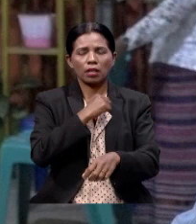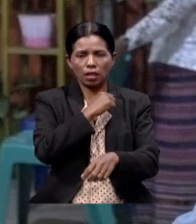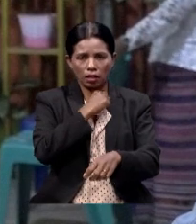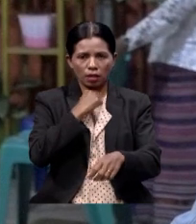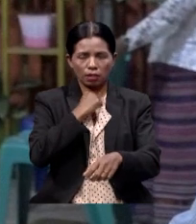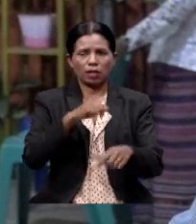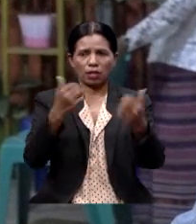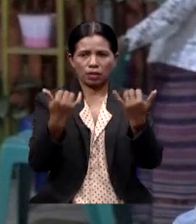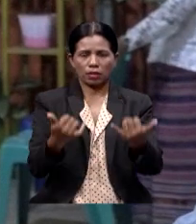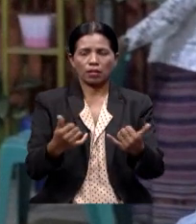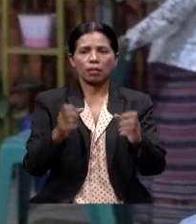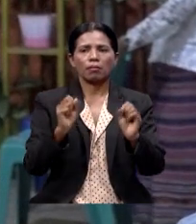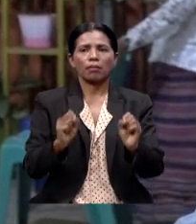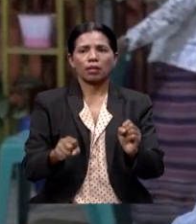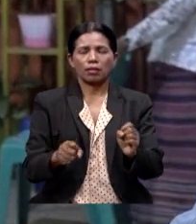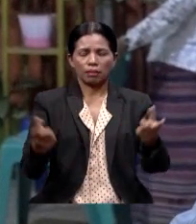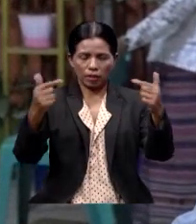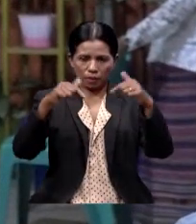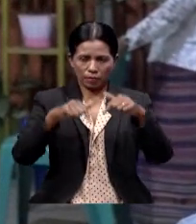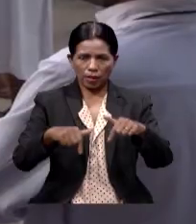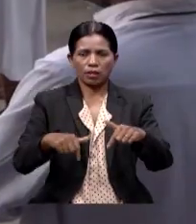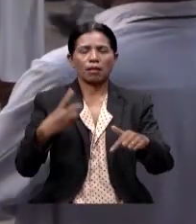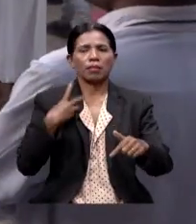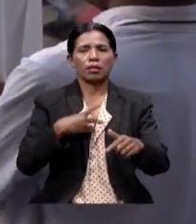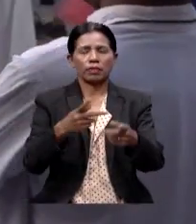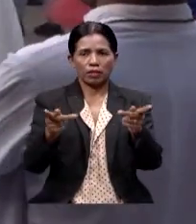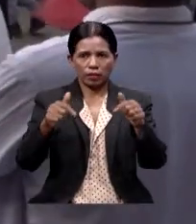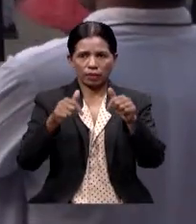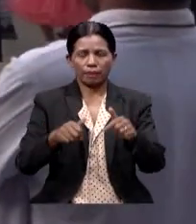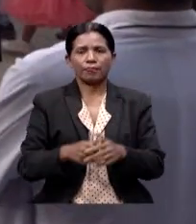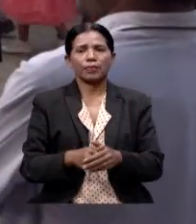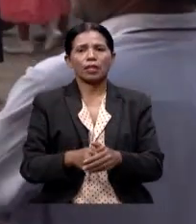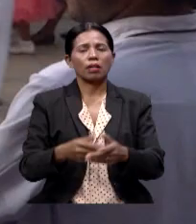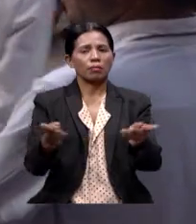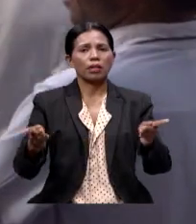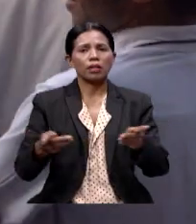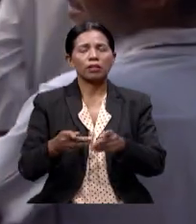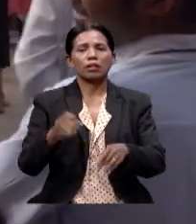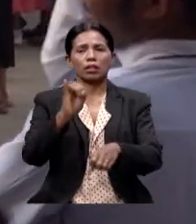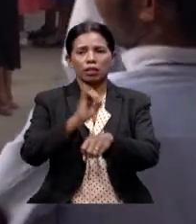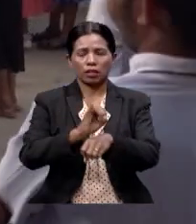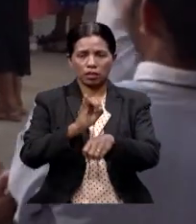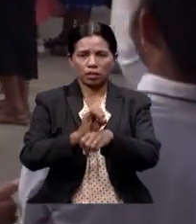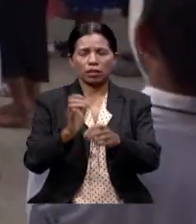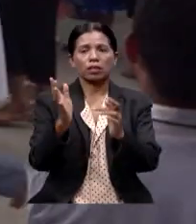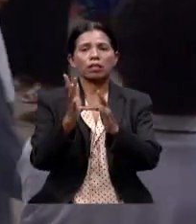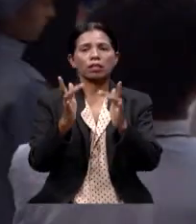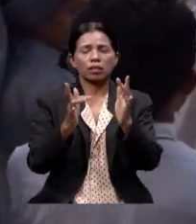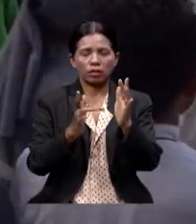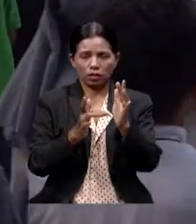ma bele musu wohim, bele musu musi amini bayar. Total bayar sira nebe pertensi ba parokia Sagrado Coração